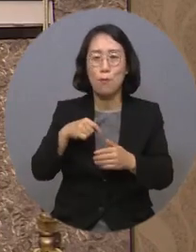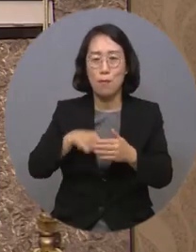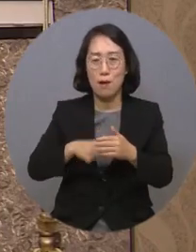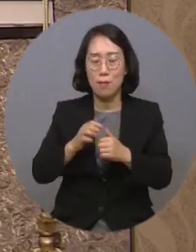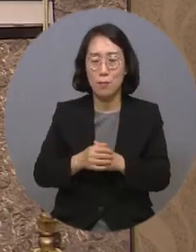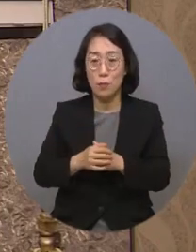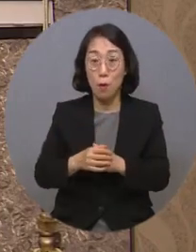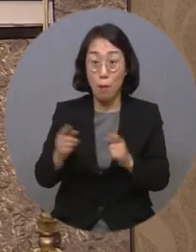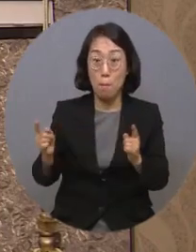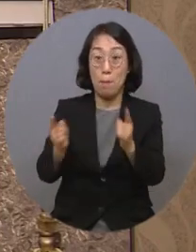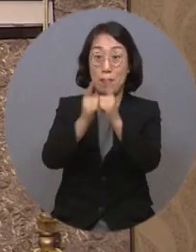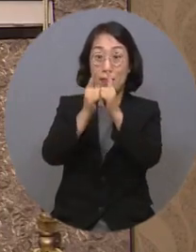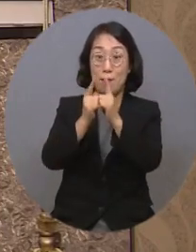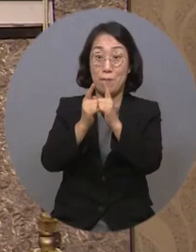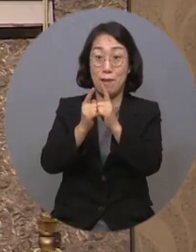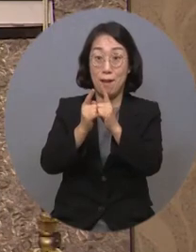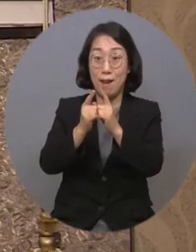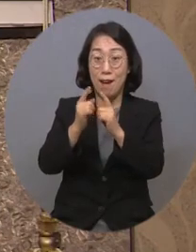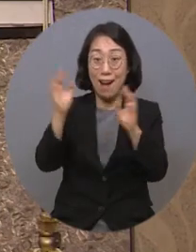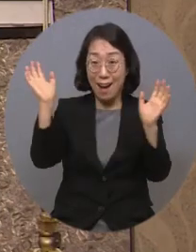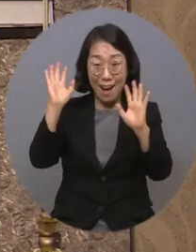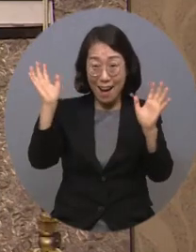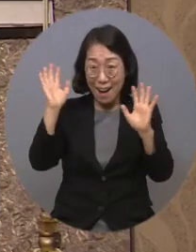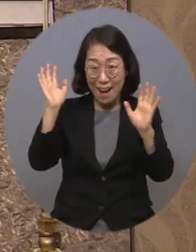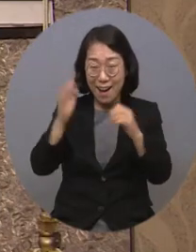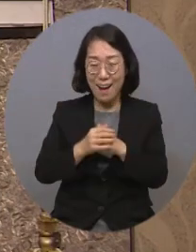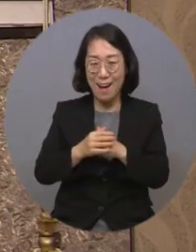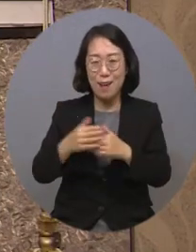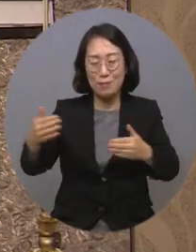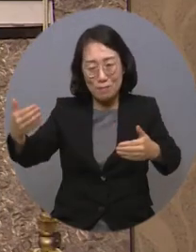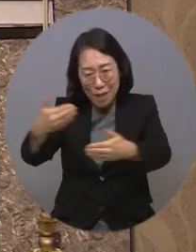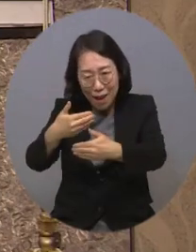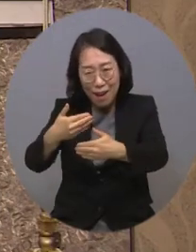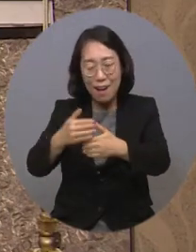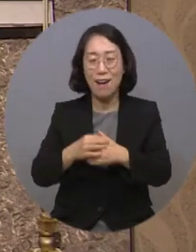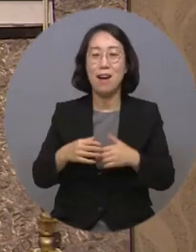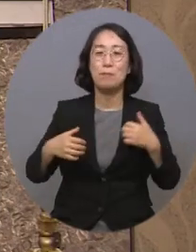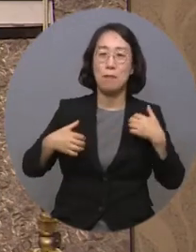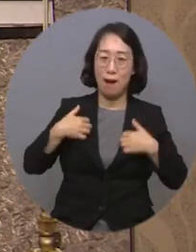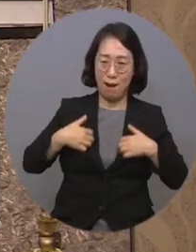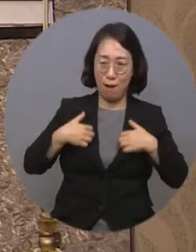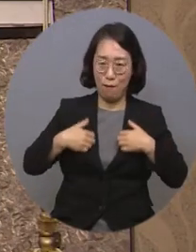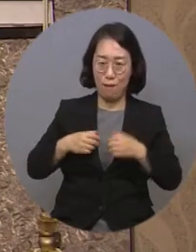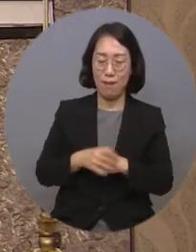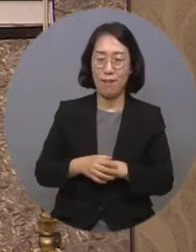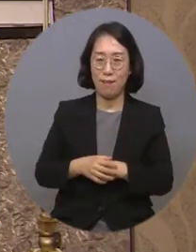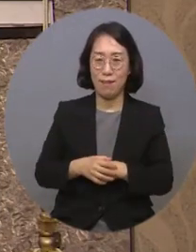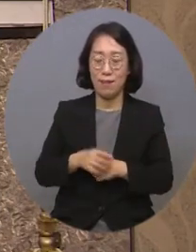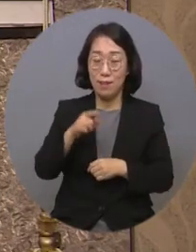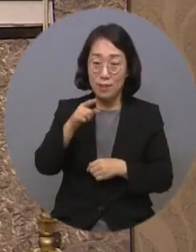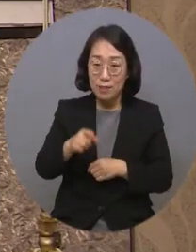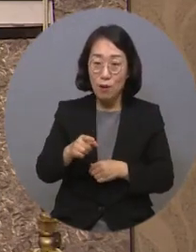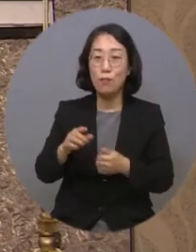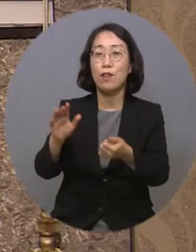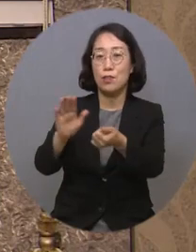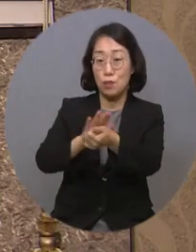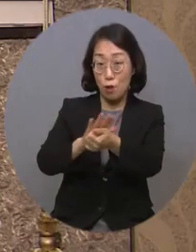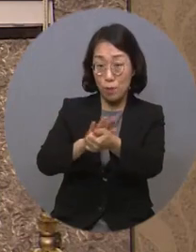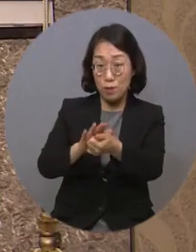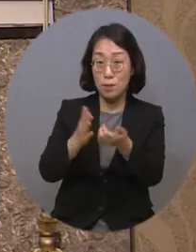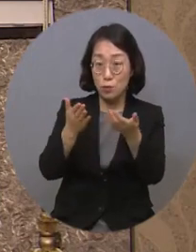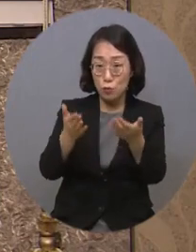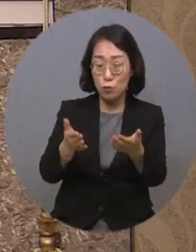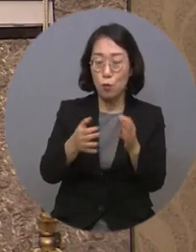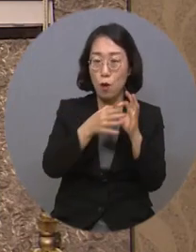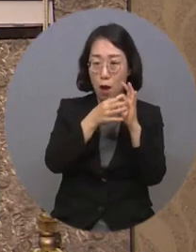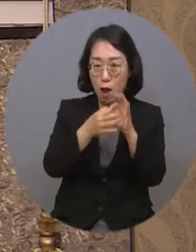길에서라도 만나면 막 멀리서부터 환장해 그러거든요. 근데 그런 서비스 또 이제